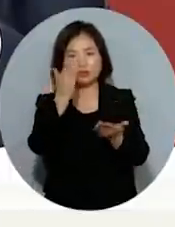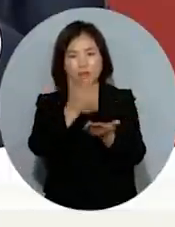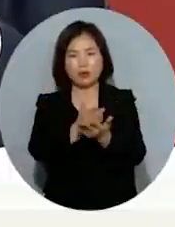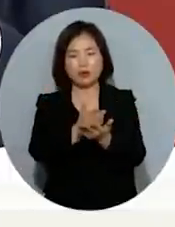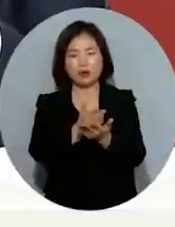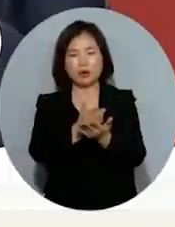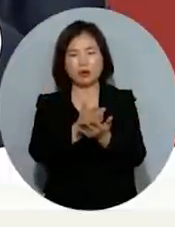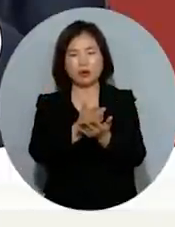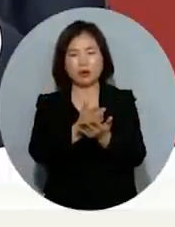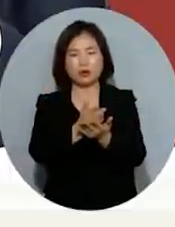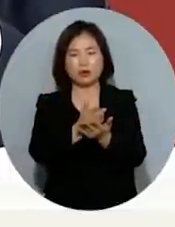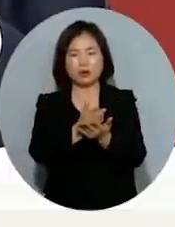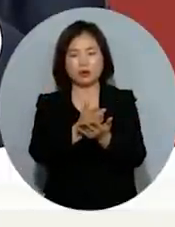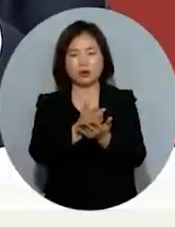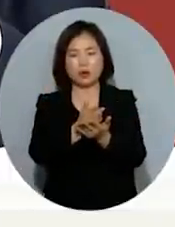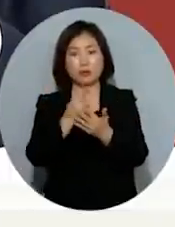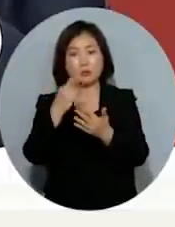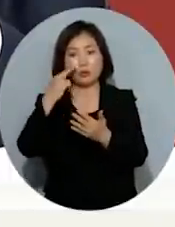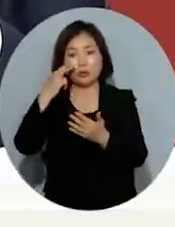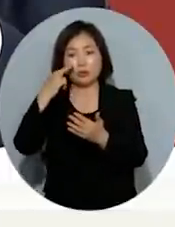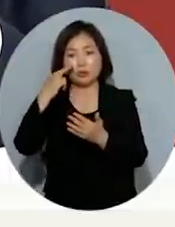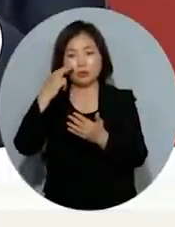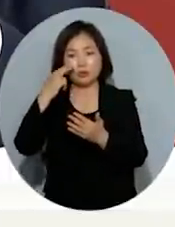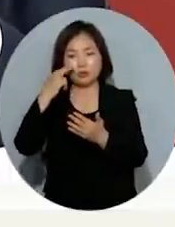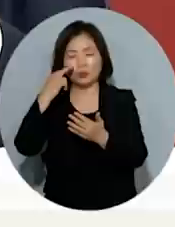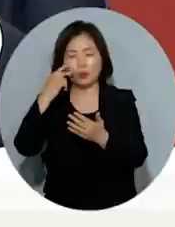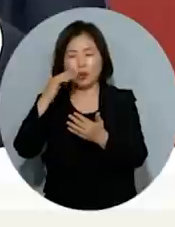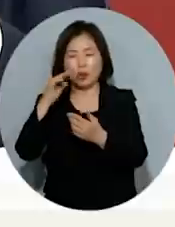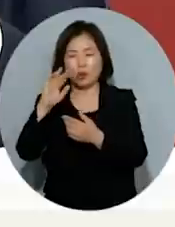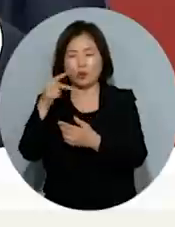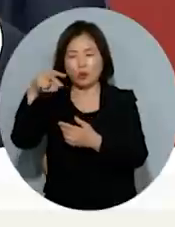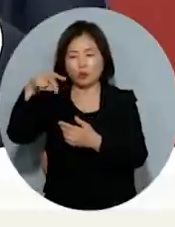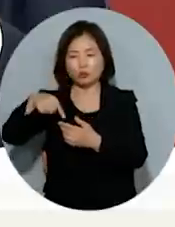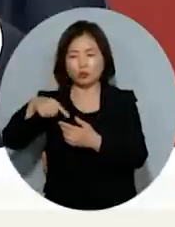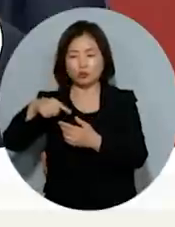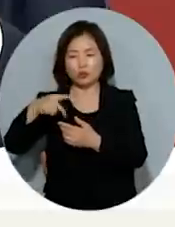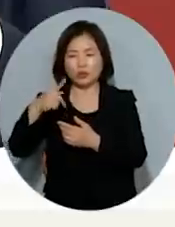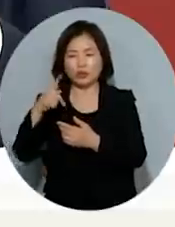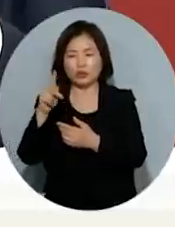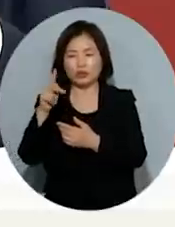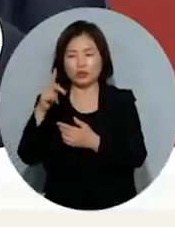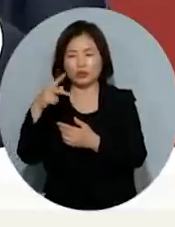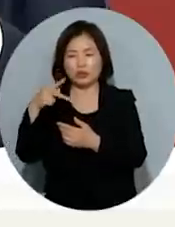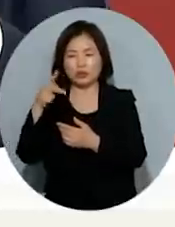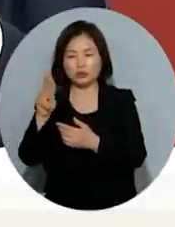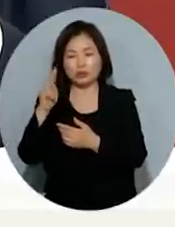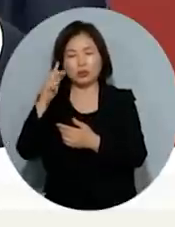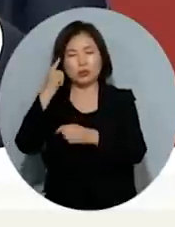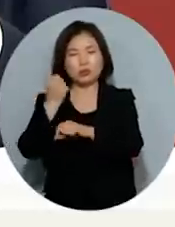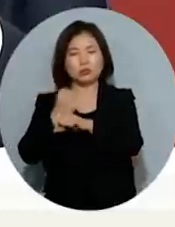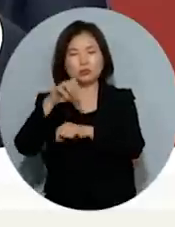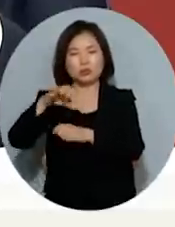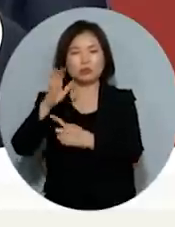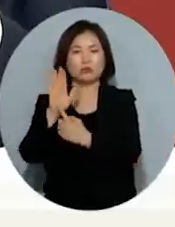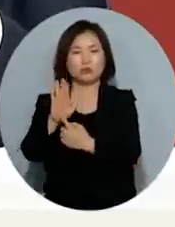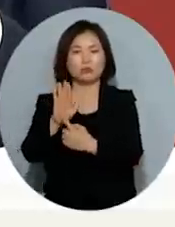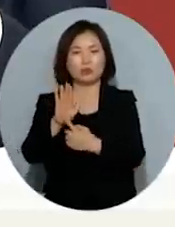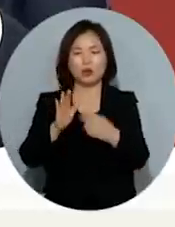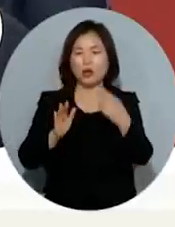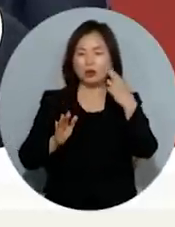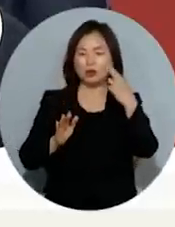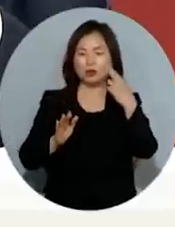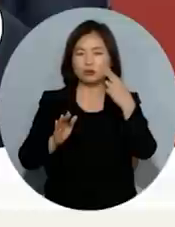이런 식으로 미국 그 보수의 싱크탱크 게이트 연구소에서 이거 발표를 해버렸어요. 아니